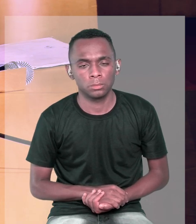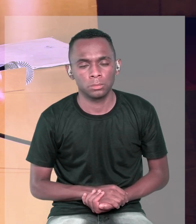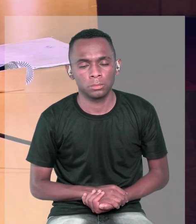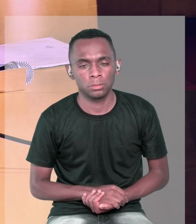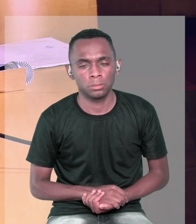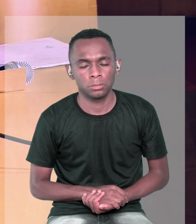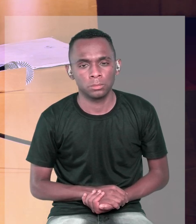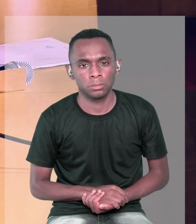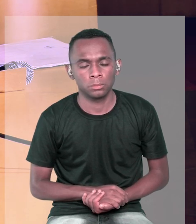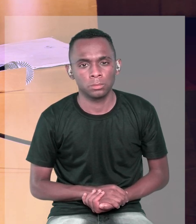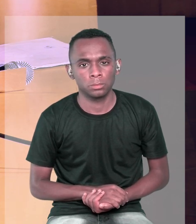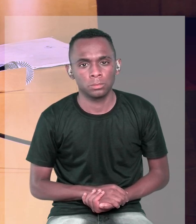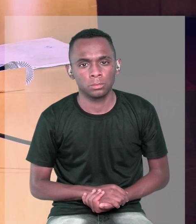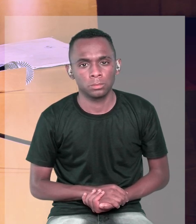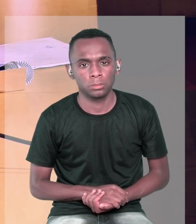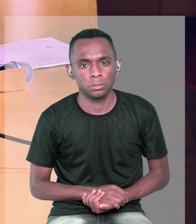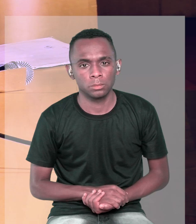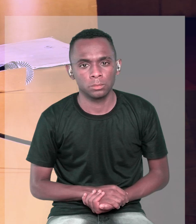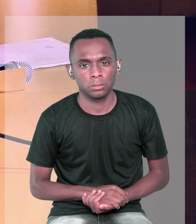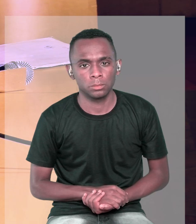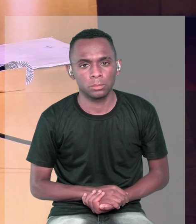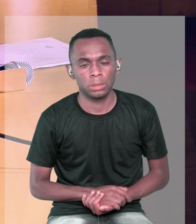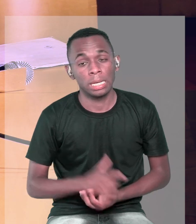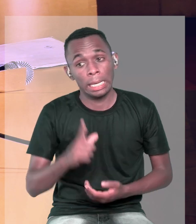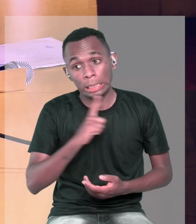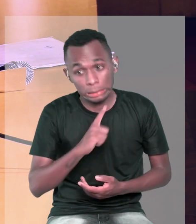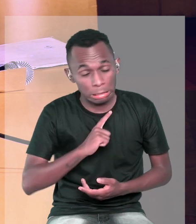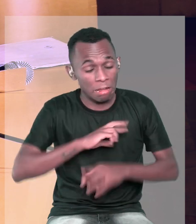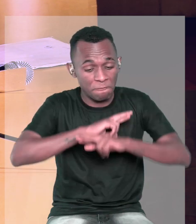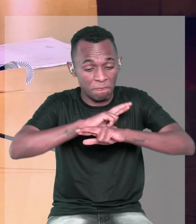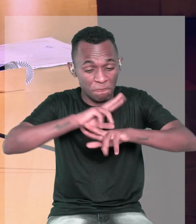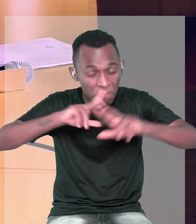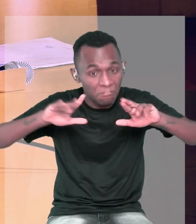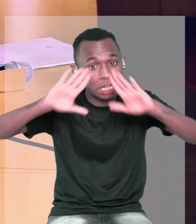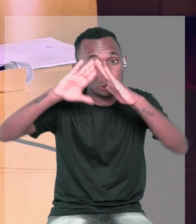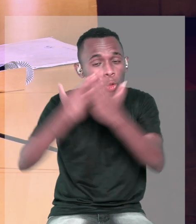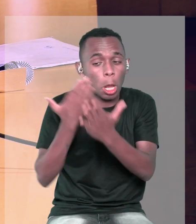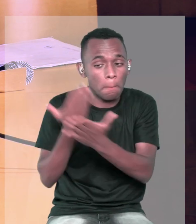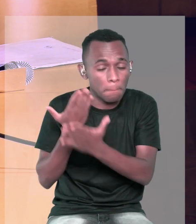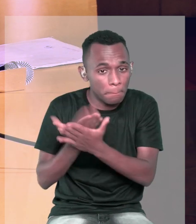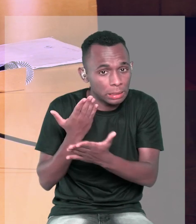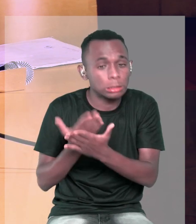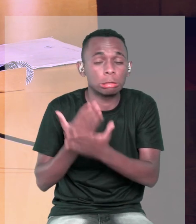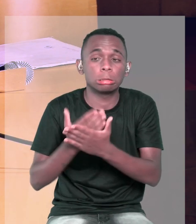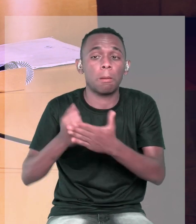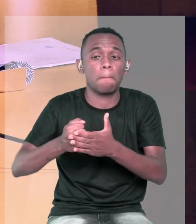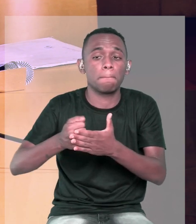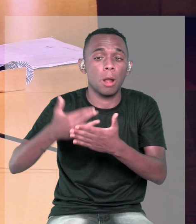épicuriens, les sophistes, les cyniques. Existem várias escolas dos estoicos, os sofistas, os